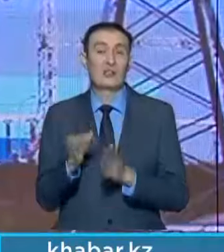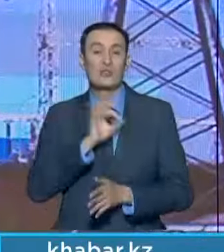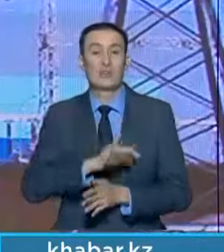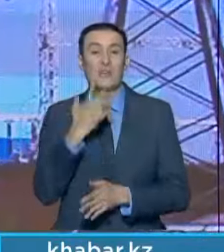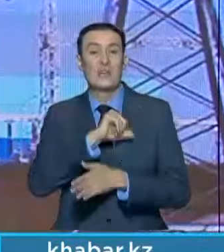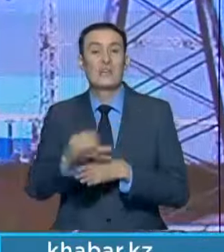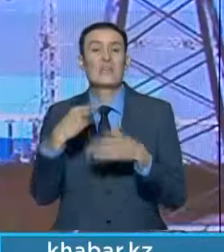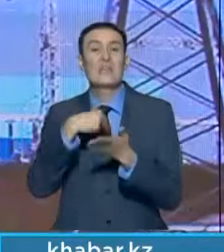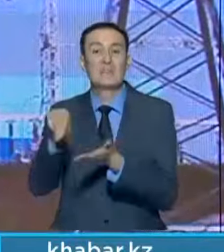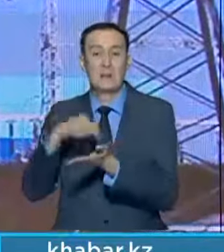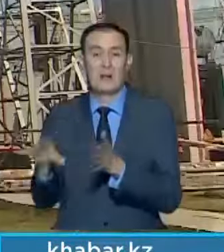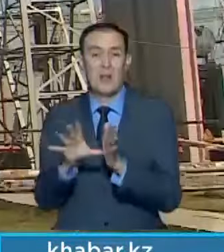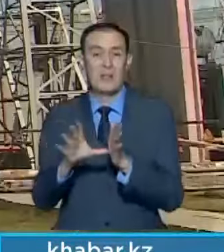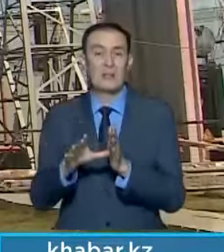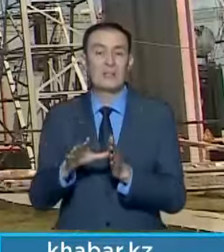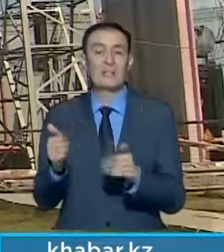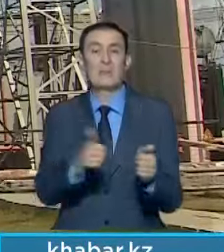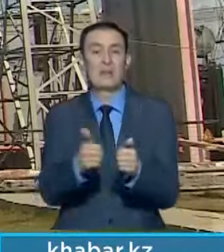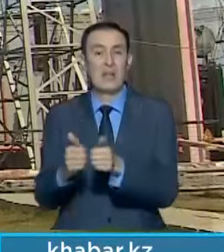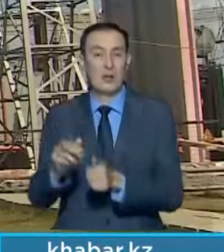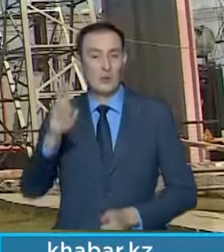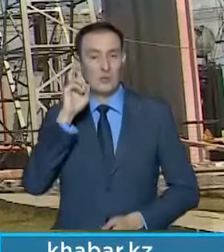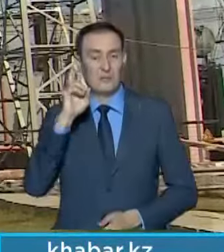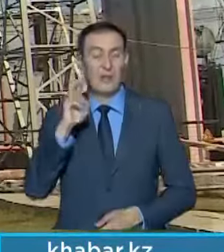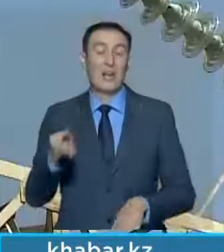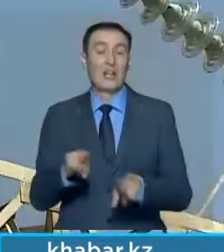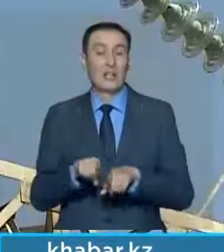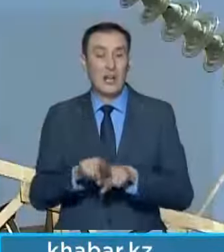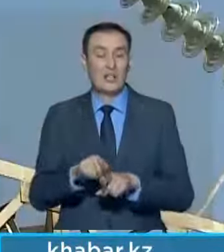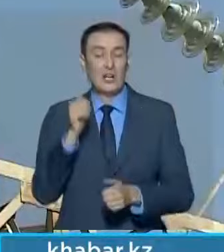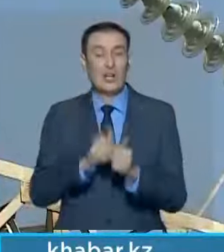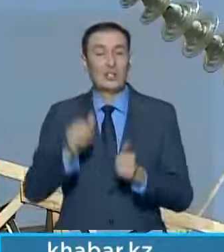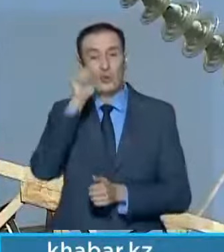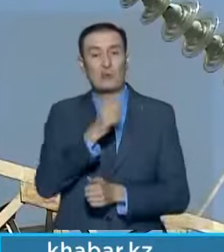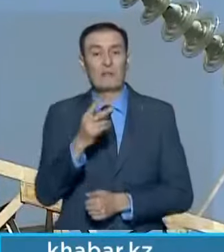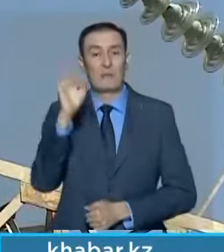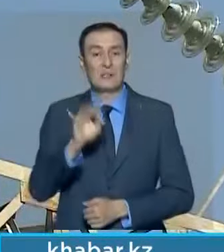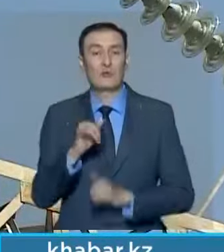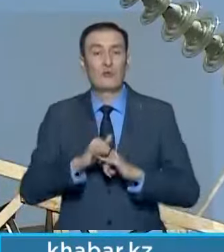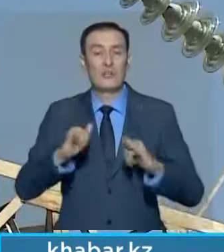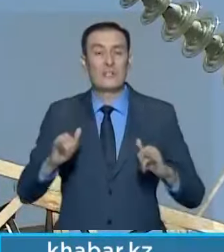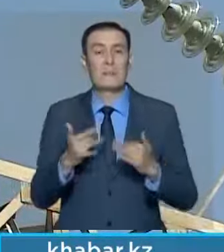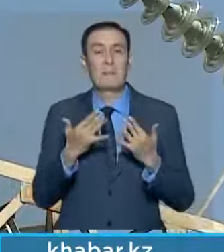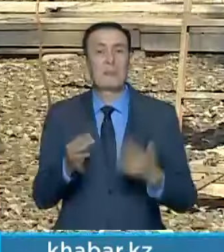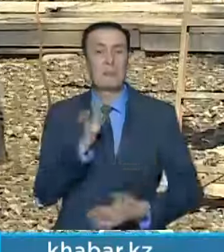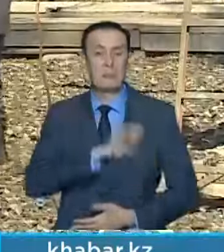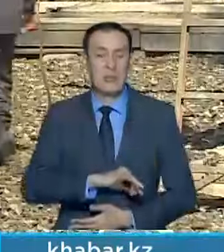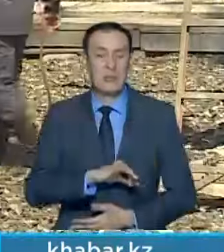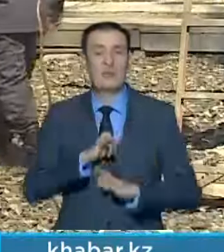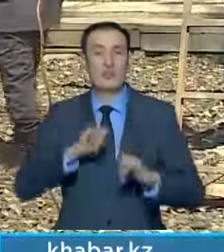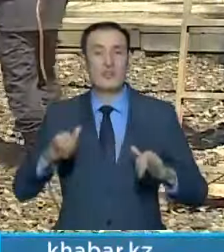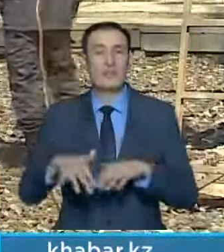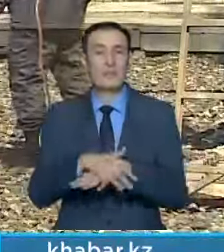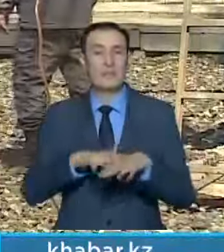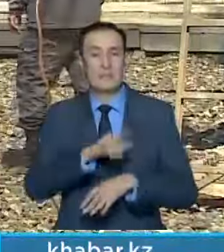импорта электроэнергии из сопредельных государств. В то же время ежегодно на 2% растет потребление. Увеличение связано с